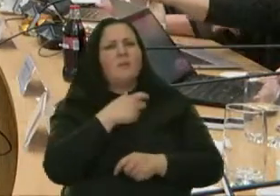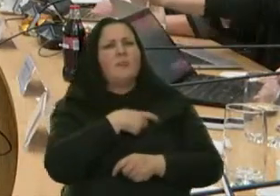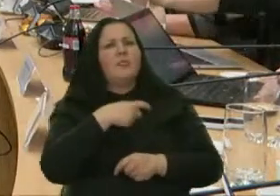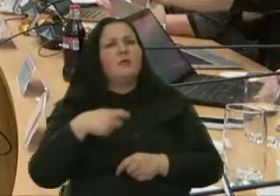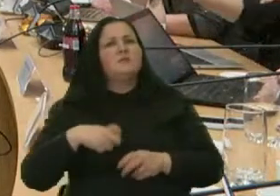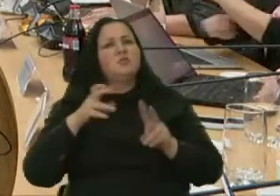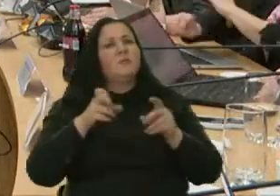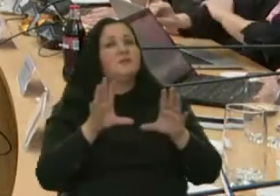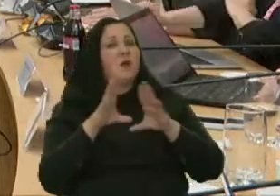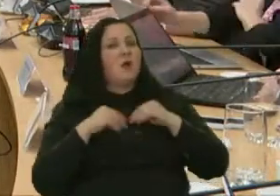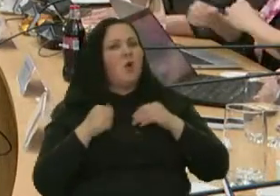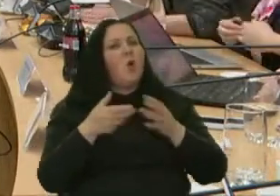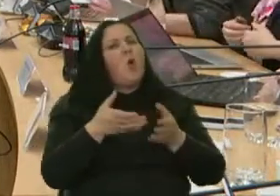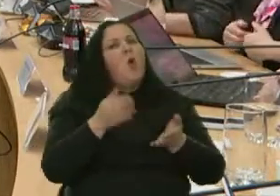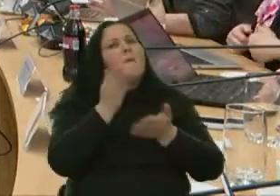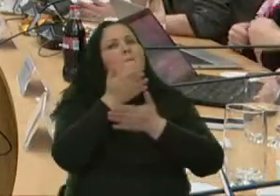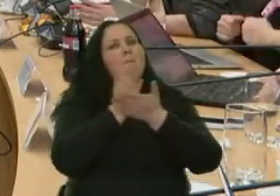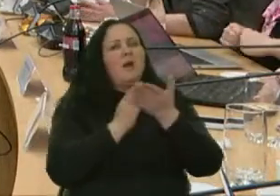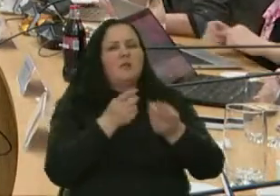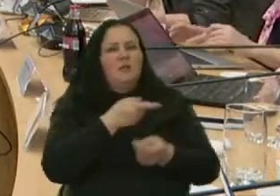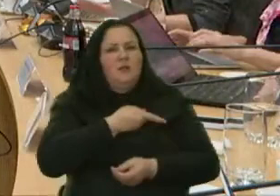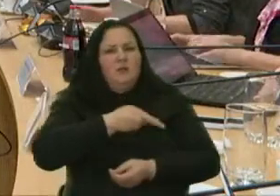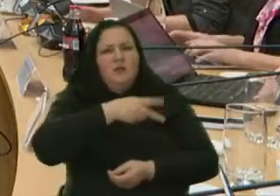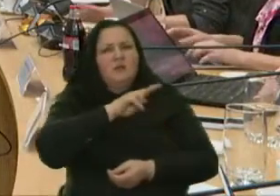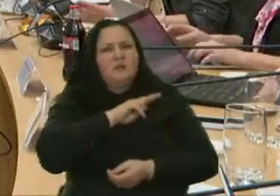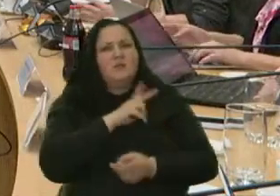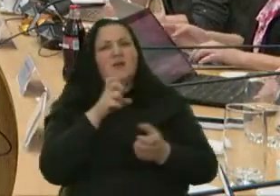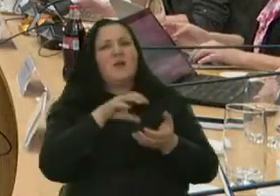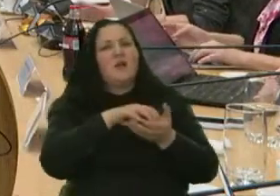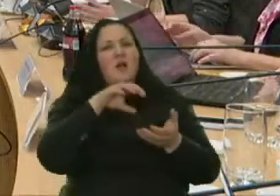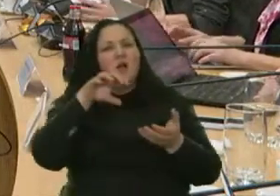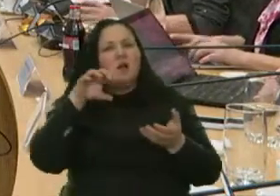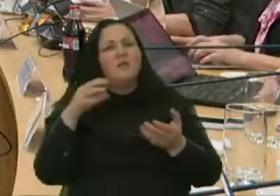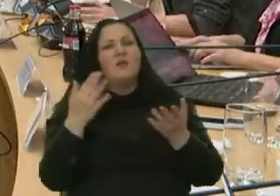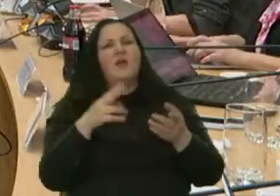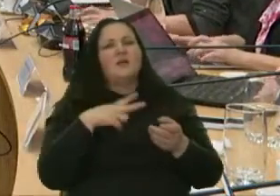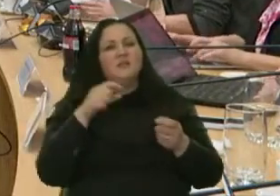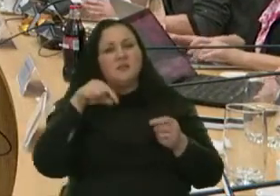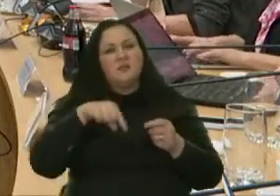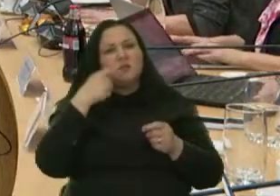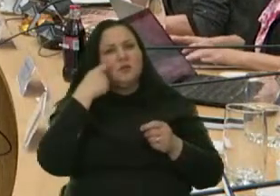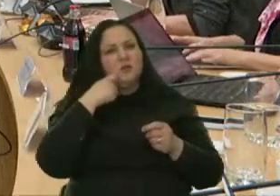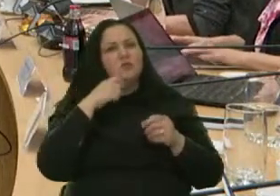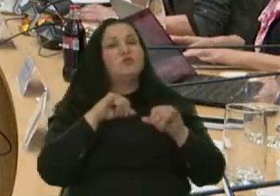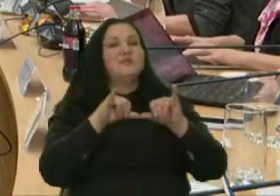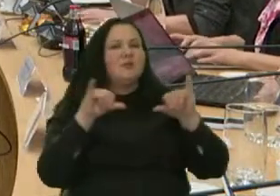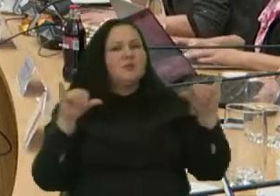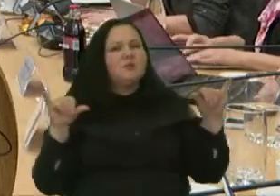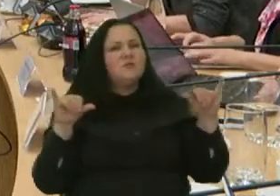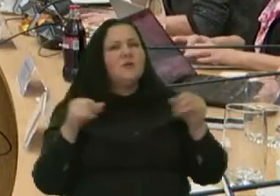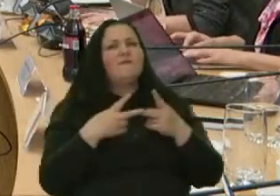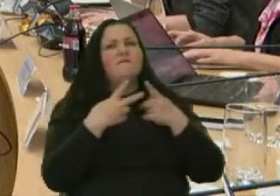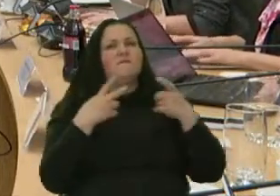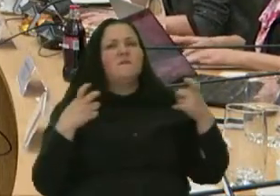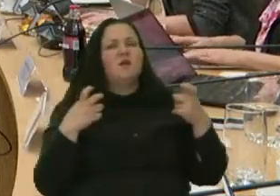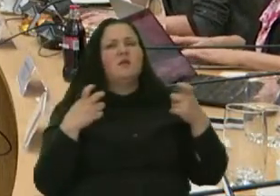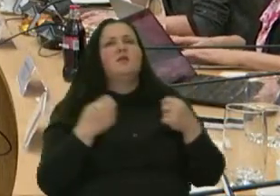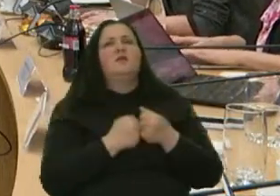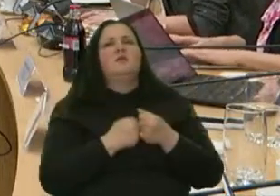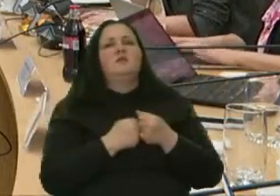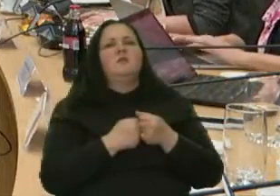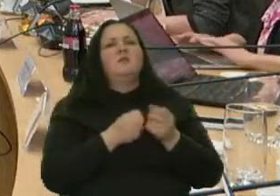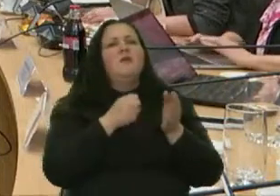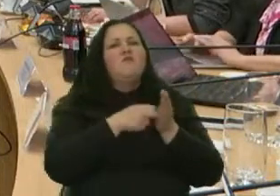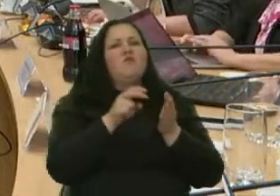parte din din responsabilitate că cartierele pe care le avem în Cluj Napoca s au dezvoltat fără